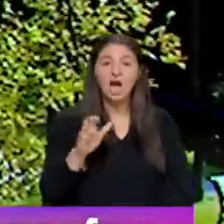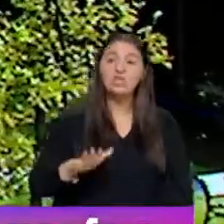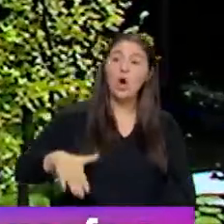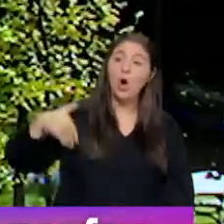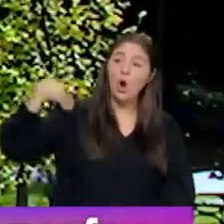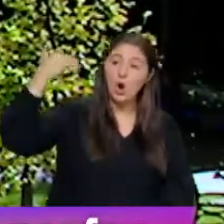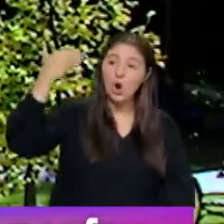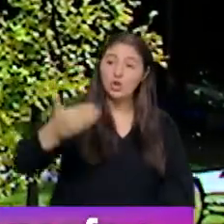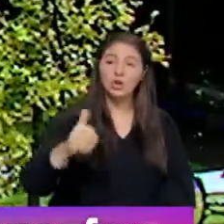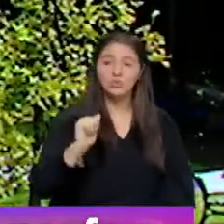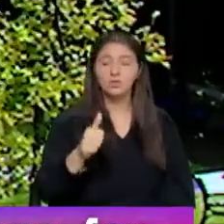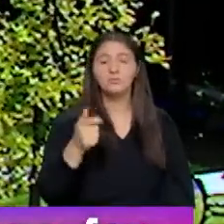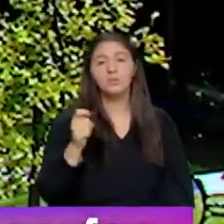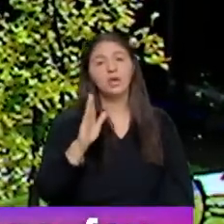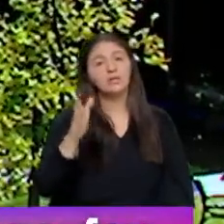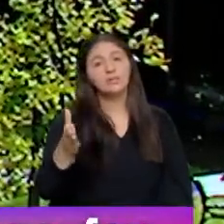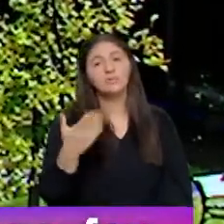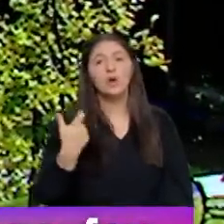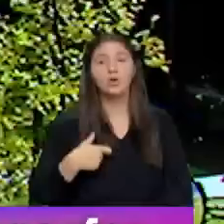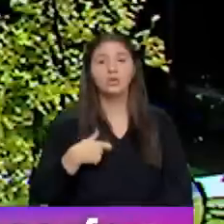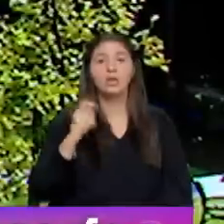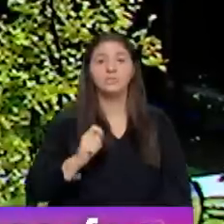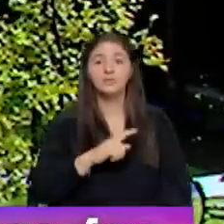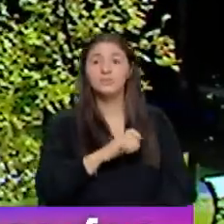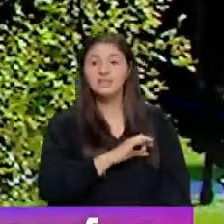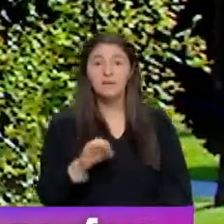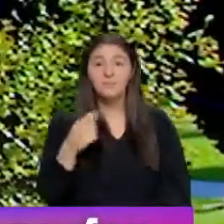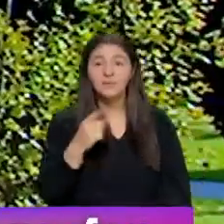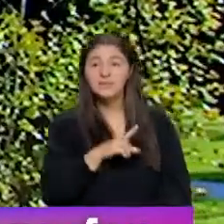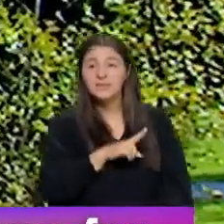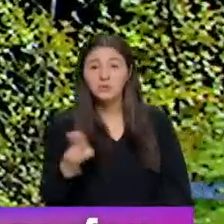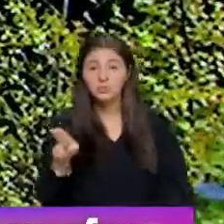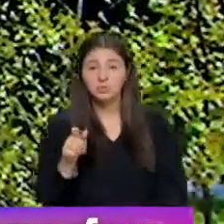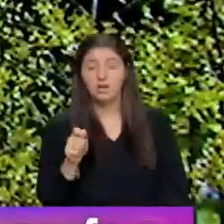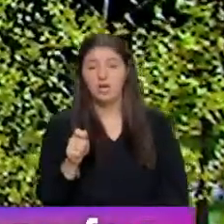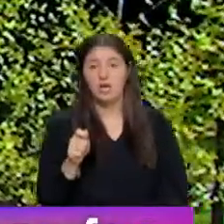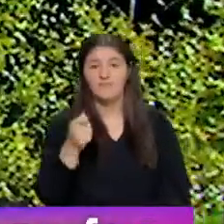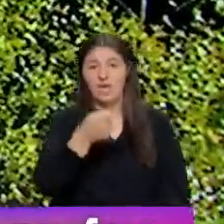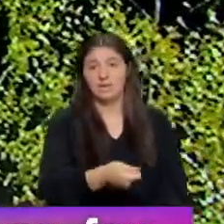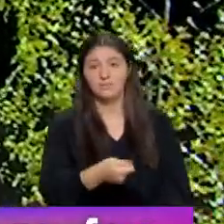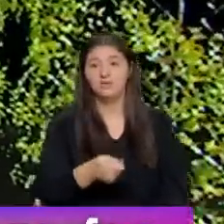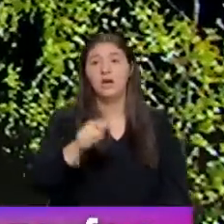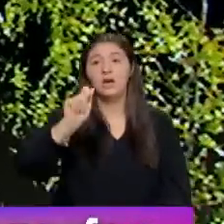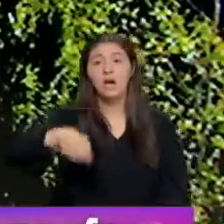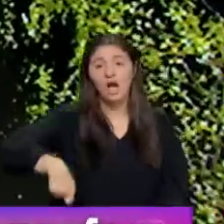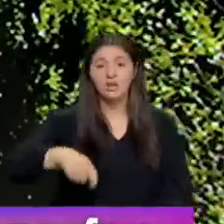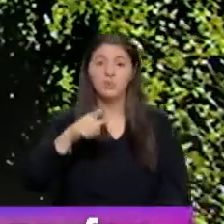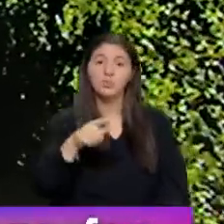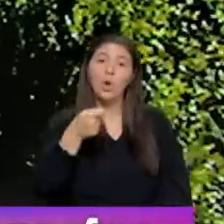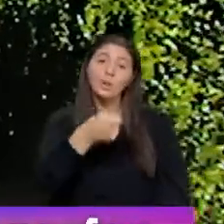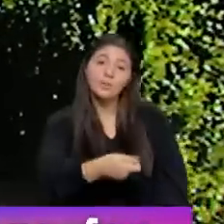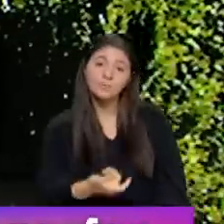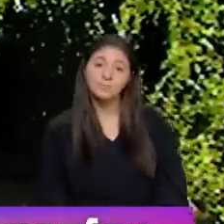sonra ya gün veriyorlar mecburen gidip özelde çektirdim tam 1700 liraya çektirdim kredi kartı ile bunu